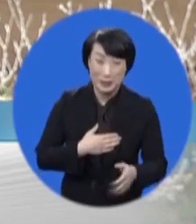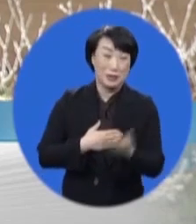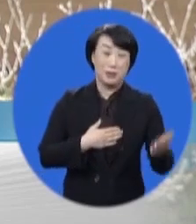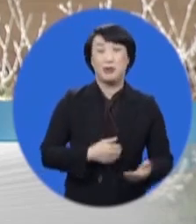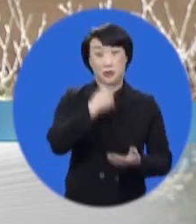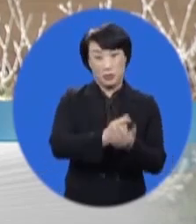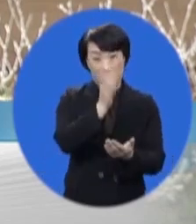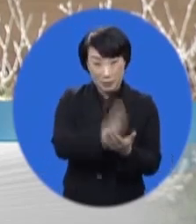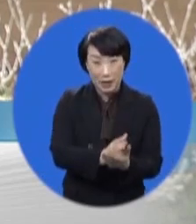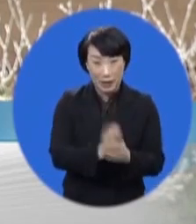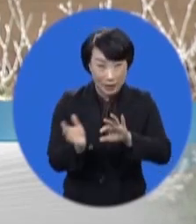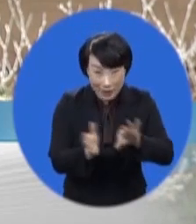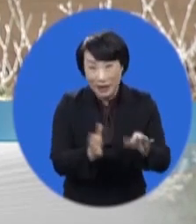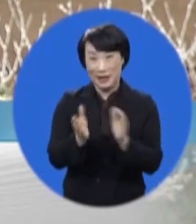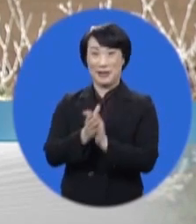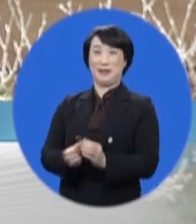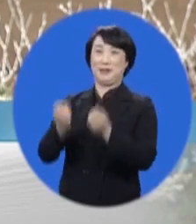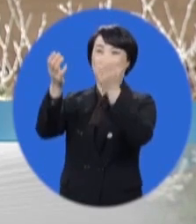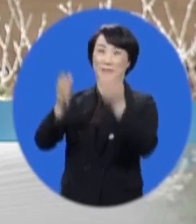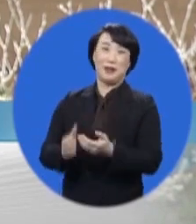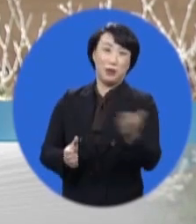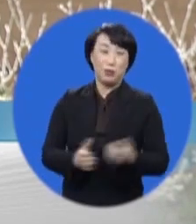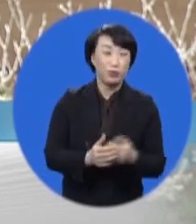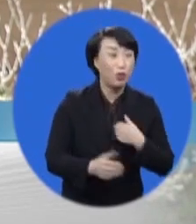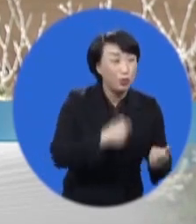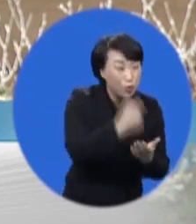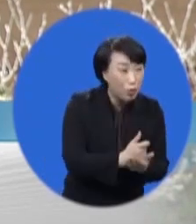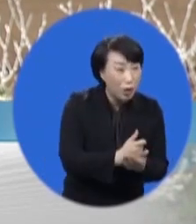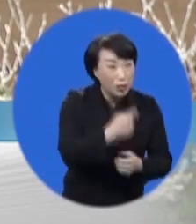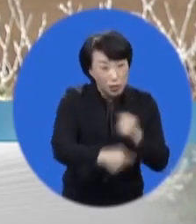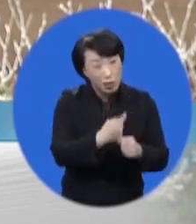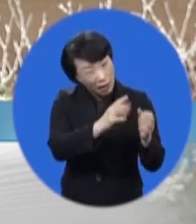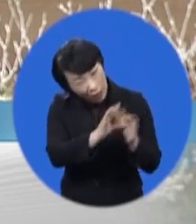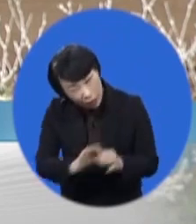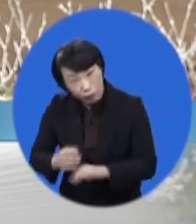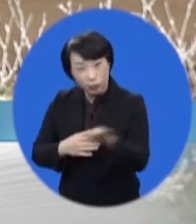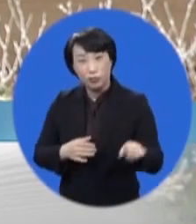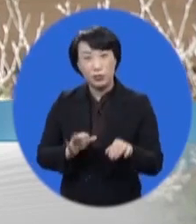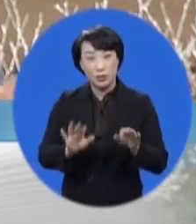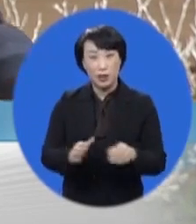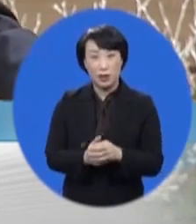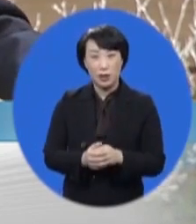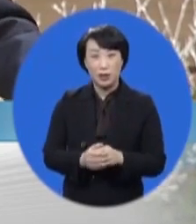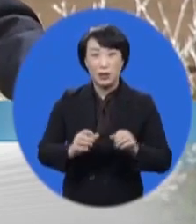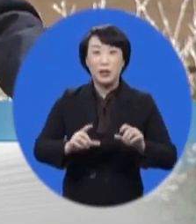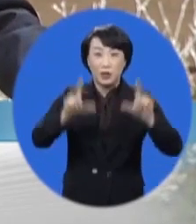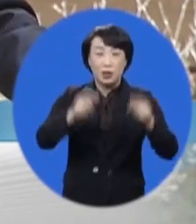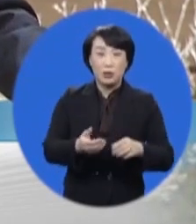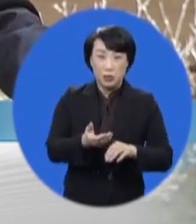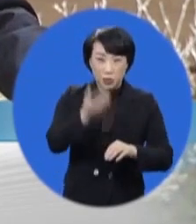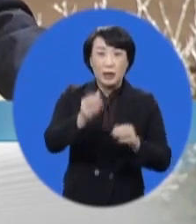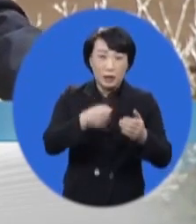말자. 네. 할렐루야. 네. 아, 속았기 때문에 1년 내내 우리는 정말로 연초에